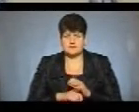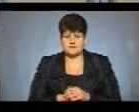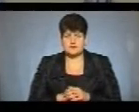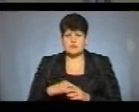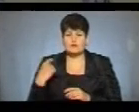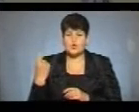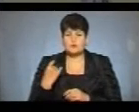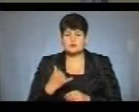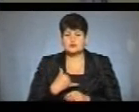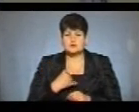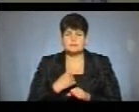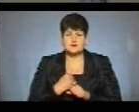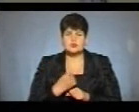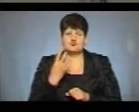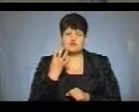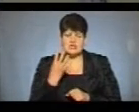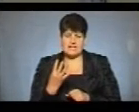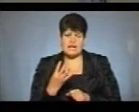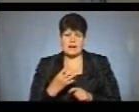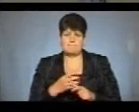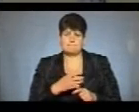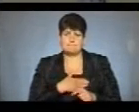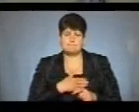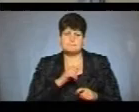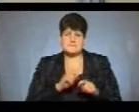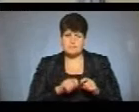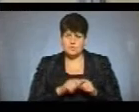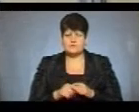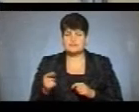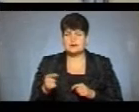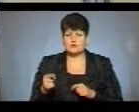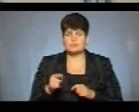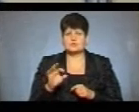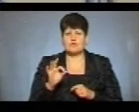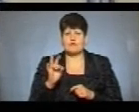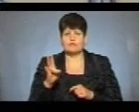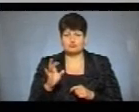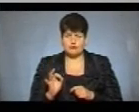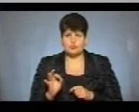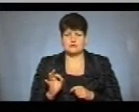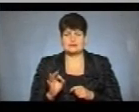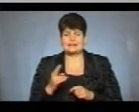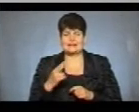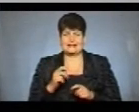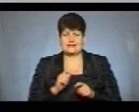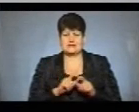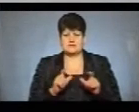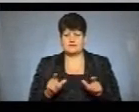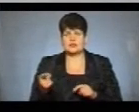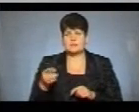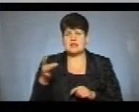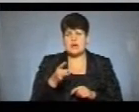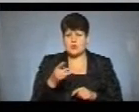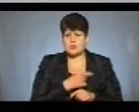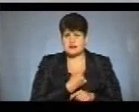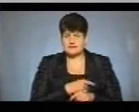області в нас працює 4 мамографи в Тернопільському обласному онкологічному диспансері, в Тернопільській районній лікарні,